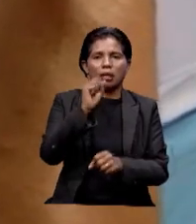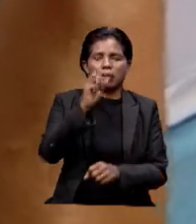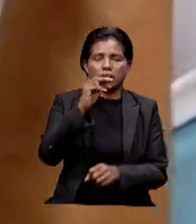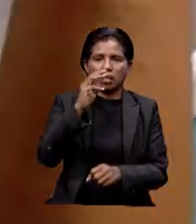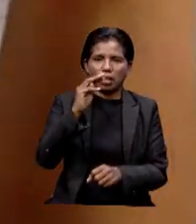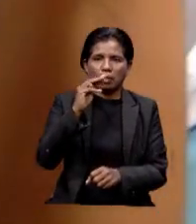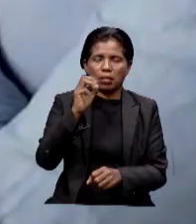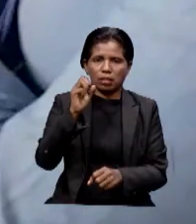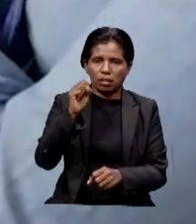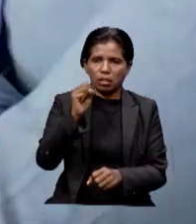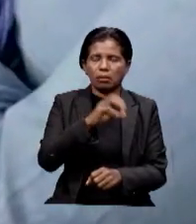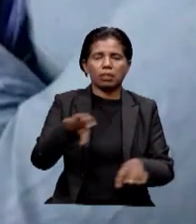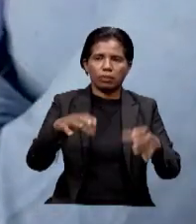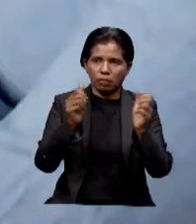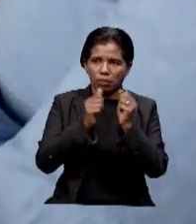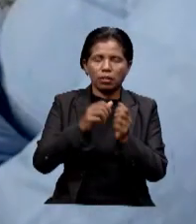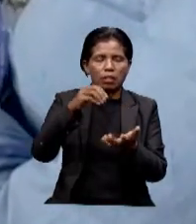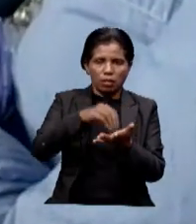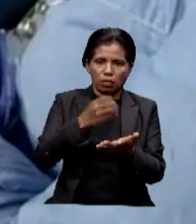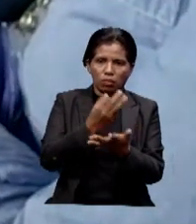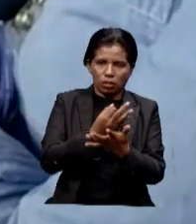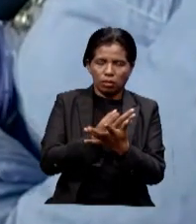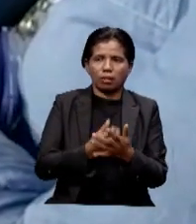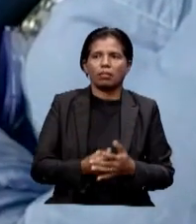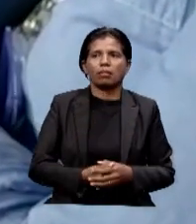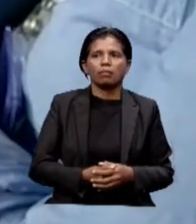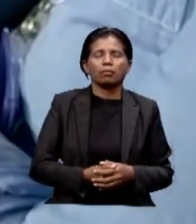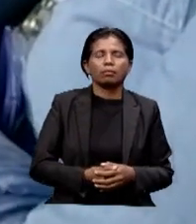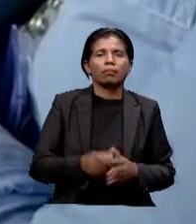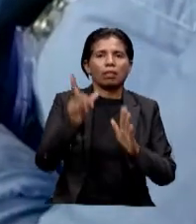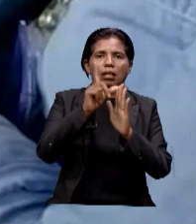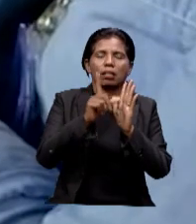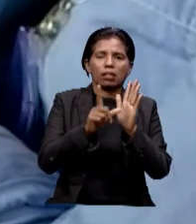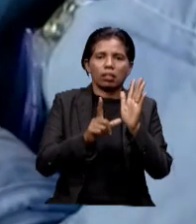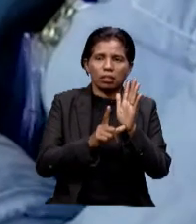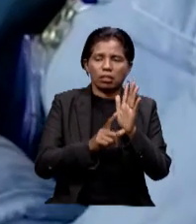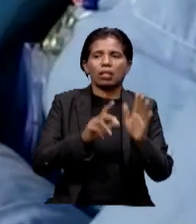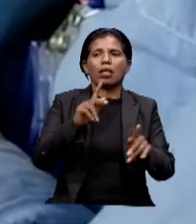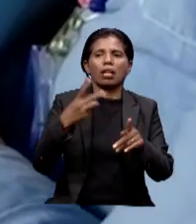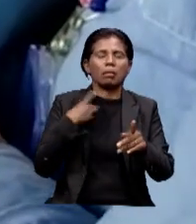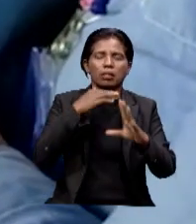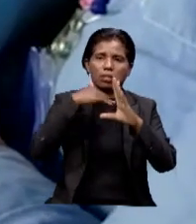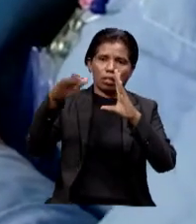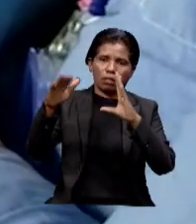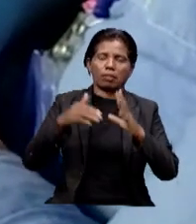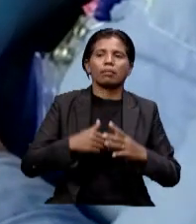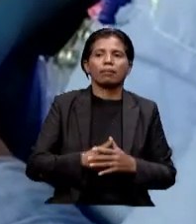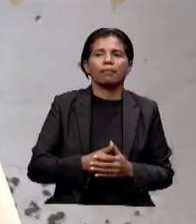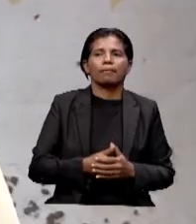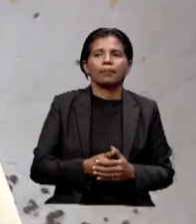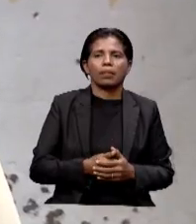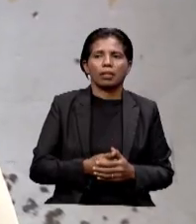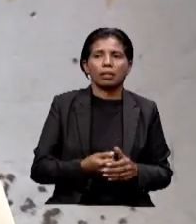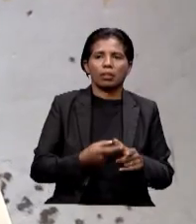dinero coopera maulu, depois hatun osane mai. Ba lista nebe mak elektronika ami haruka ba. Primeiro.